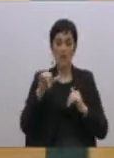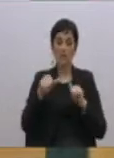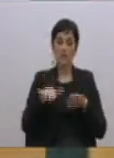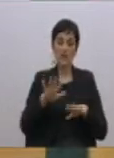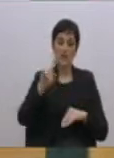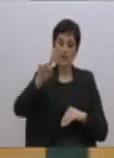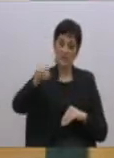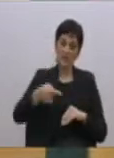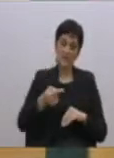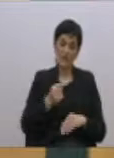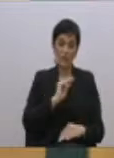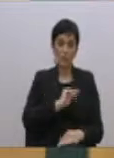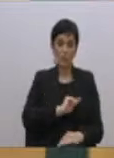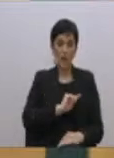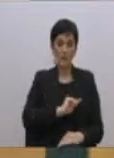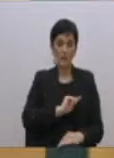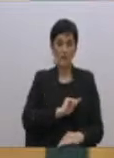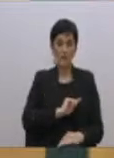val de bulohasiati.